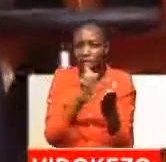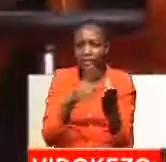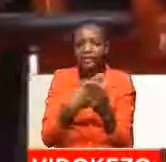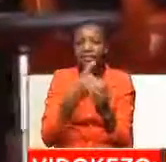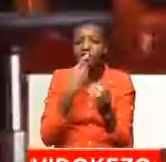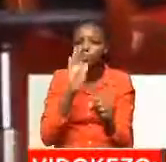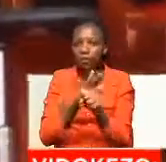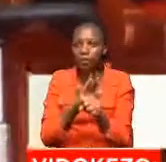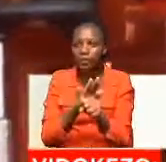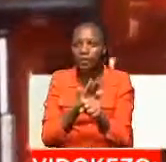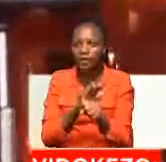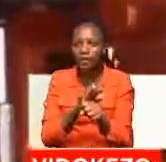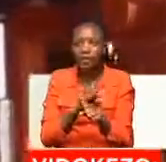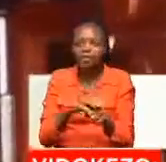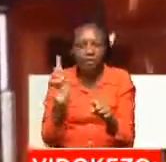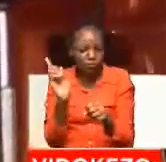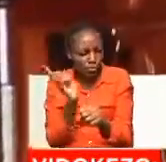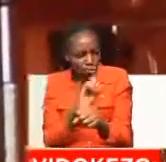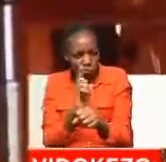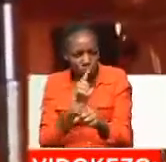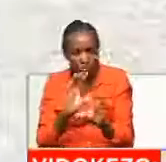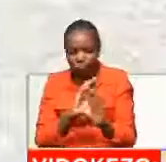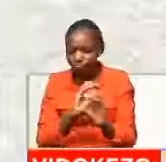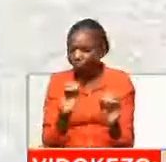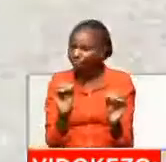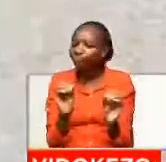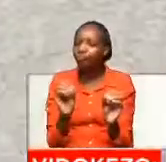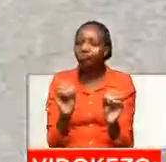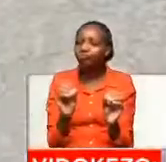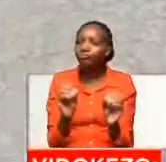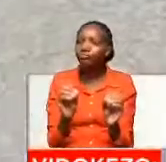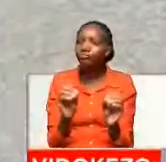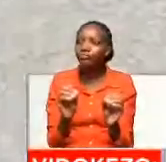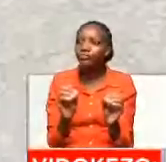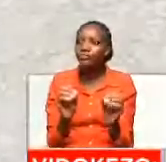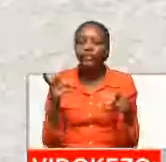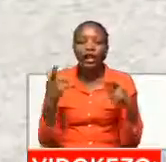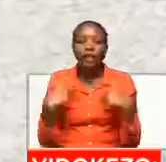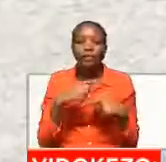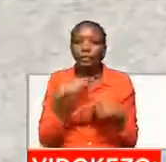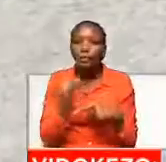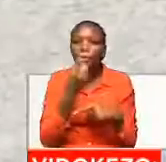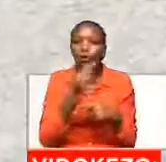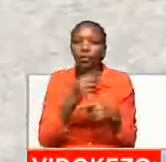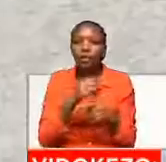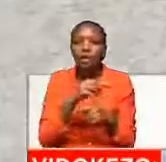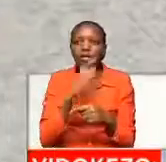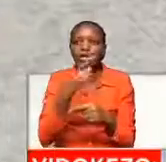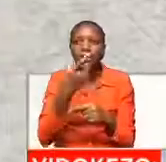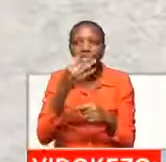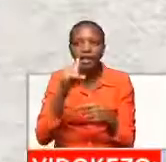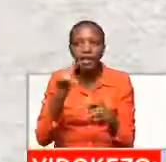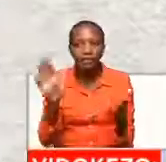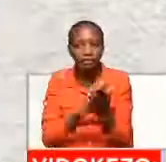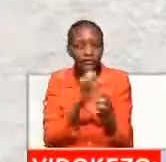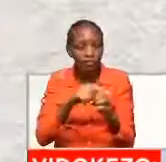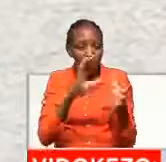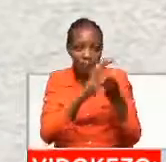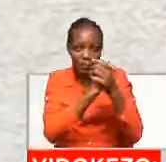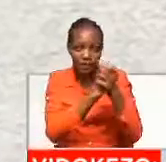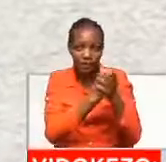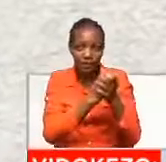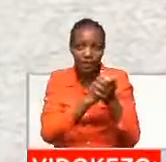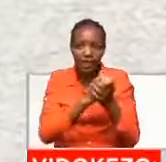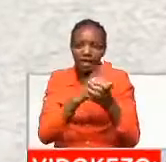kamwe hawatatishiwa na baadhi ya walagai chamani humo. Kwa hivyo yale ambao walizungumza kwamba wamefurushwa katika kile chama, wao walikuwa